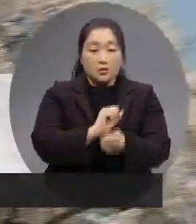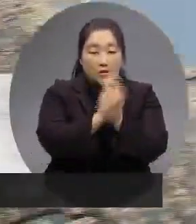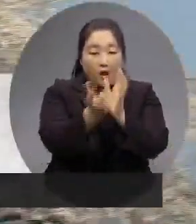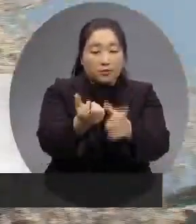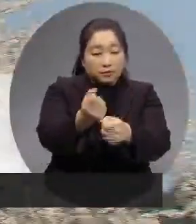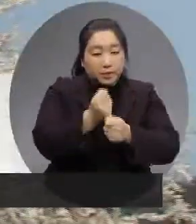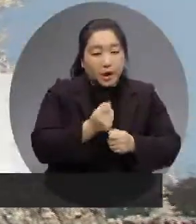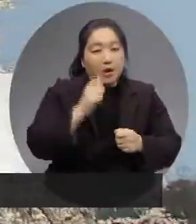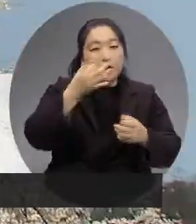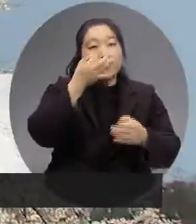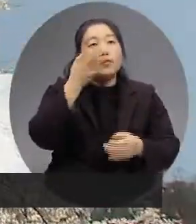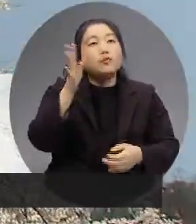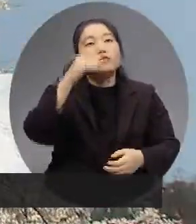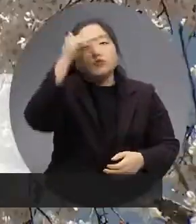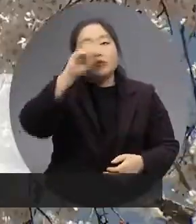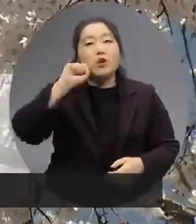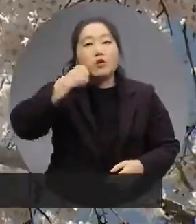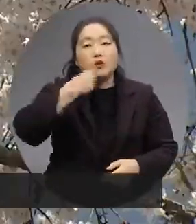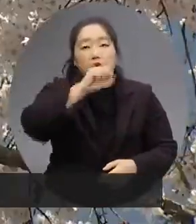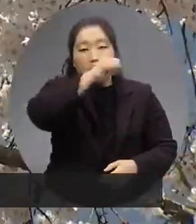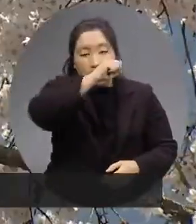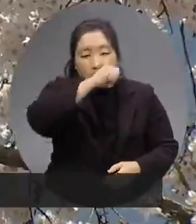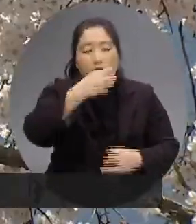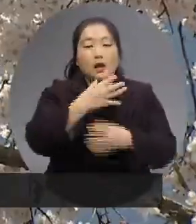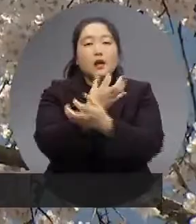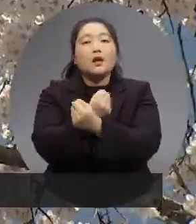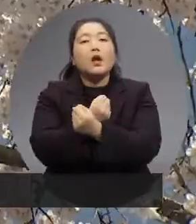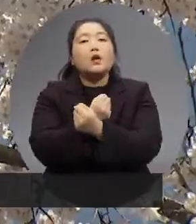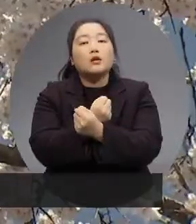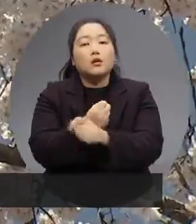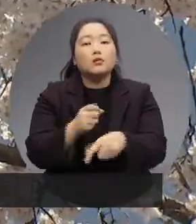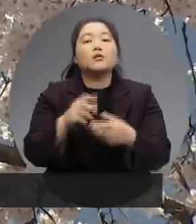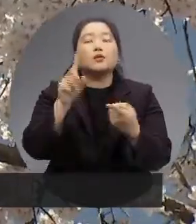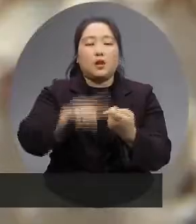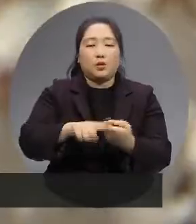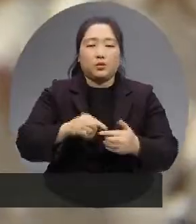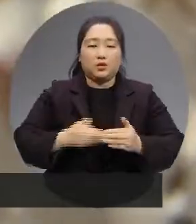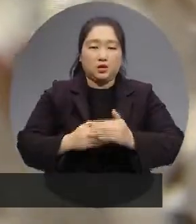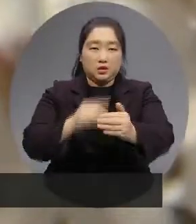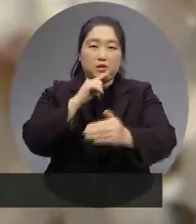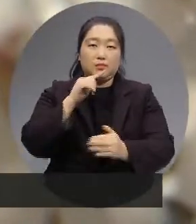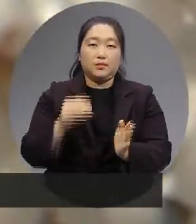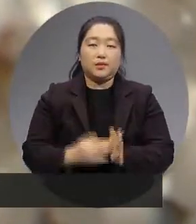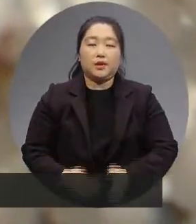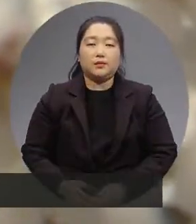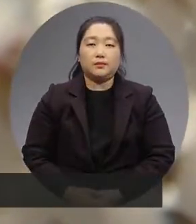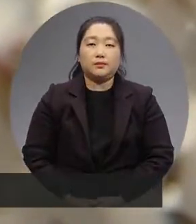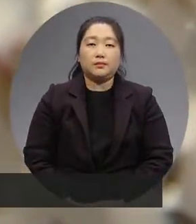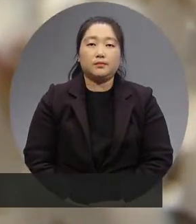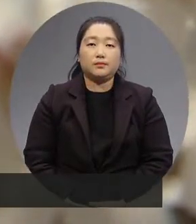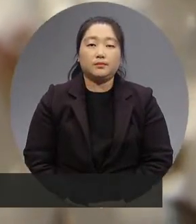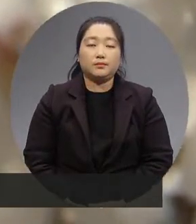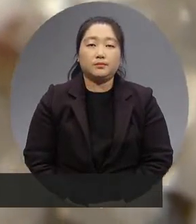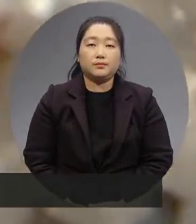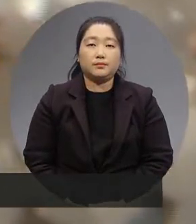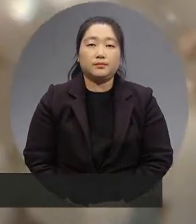보기는 어렵지만 예산과 계약 문제 등으로 축제를 그대로 진행한다고 밝혔습니다.